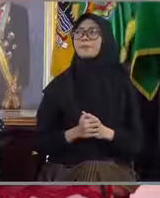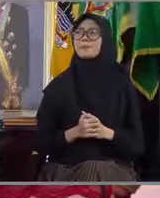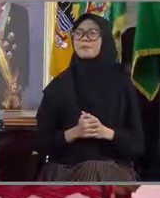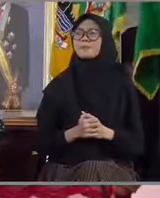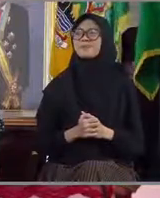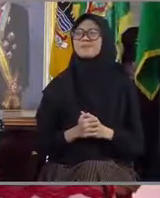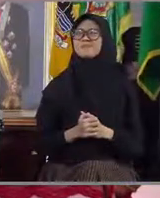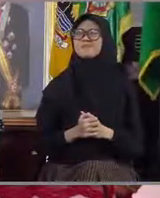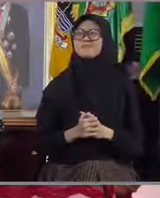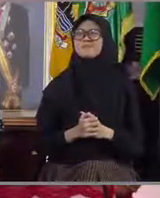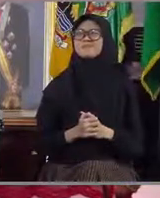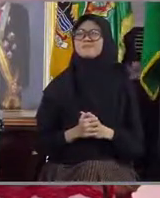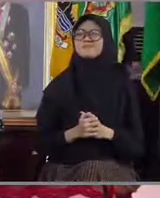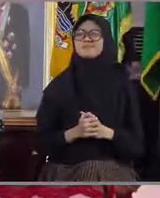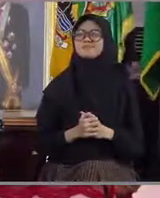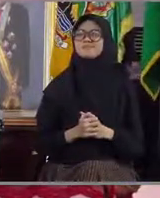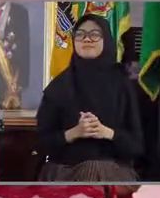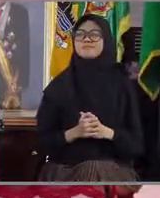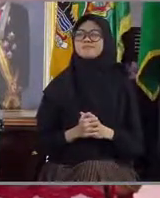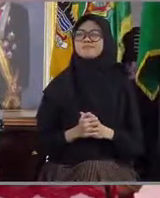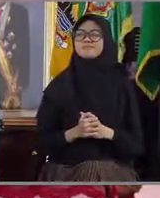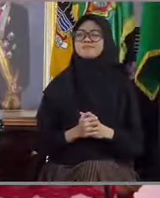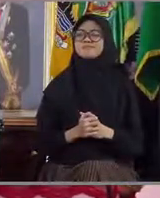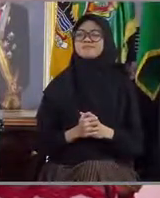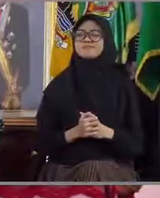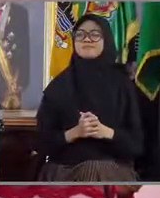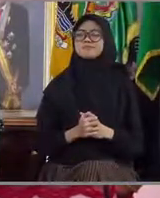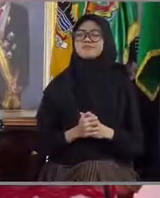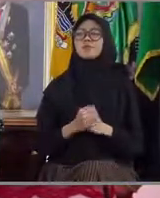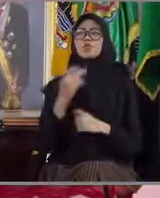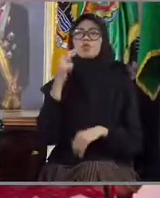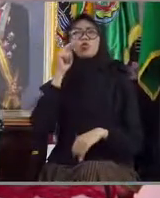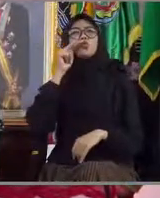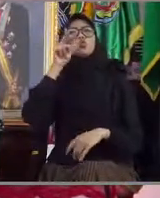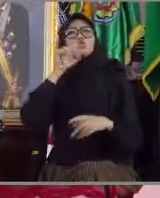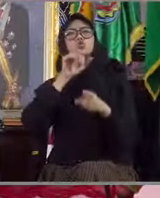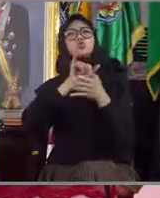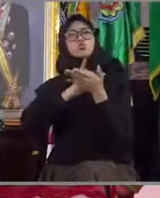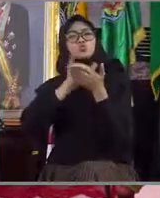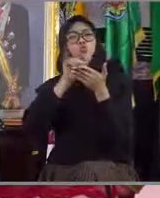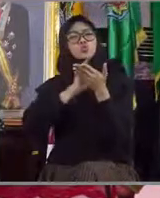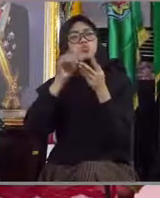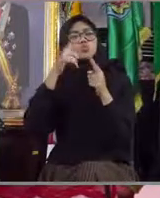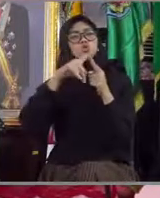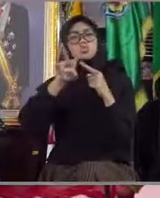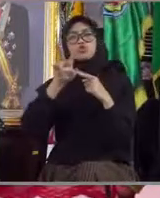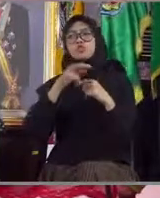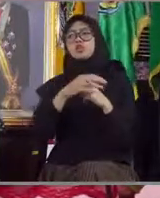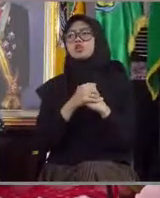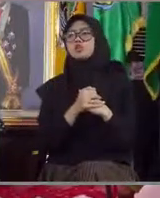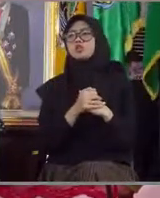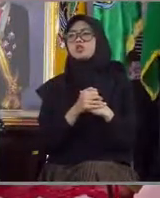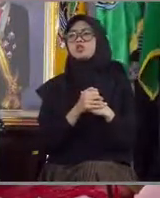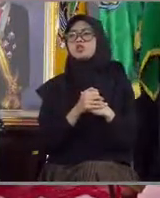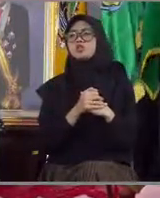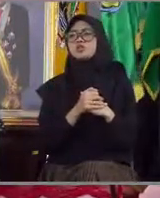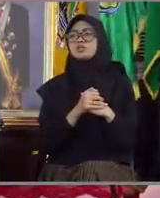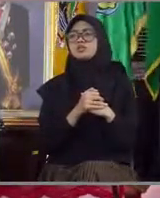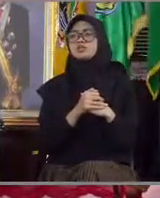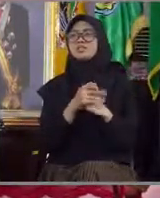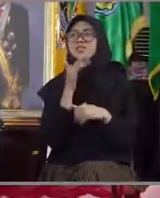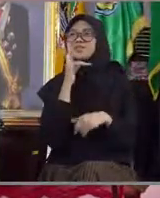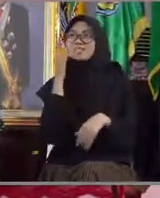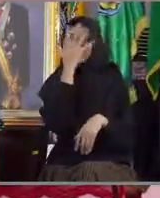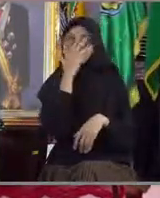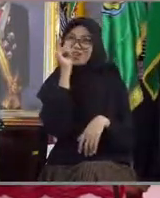Nggih. Ternyata Bapak Gubernur suaranya di TV, di YouTube, di Kopi Darat ya sama saja suaranya Pak ya. Tidak mangklingi itu Pak.